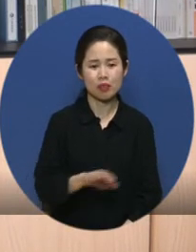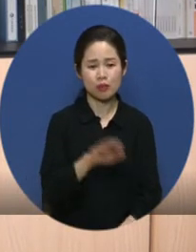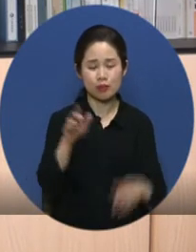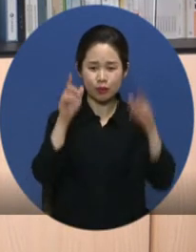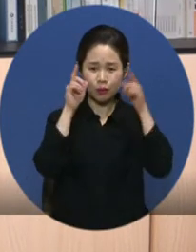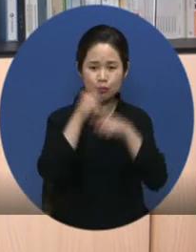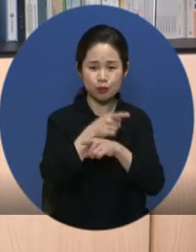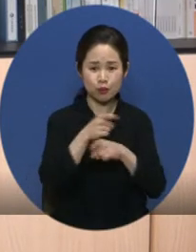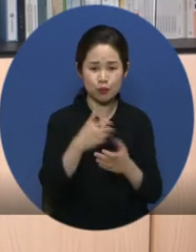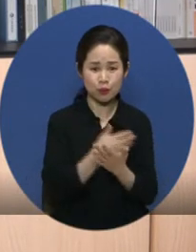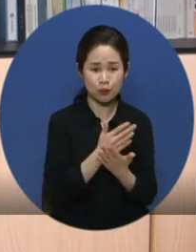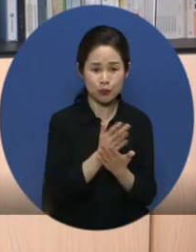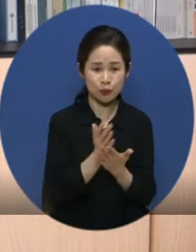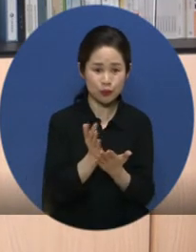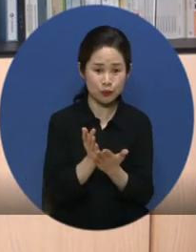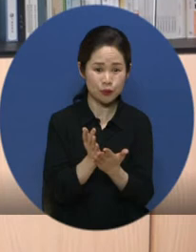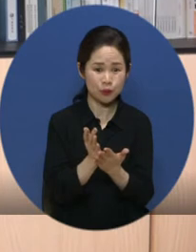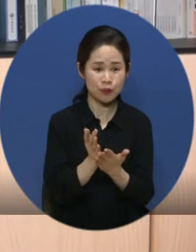종류가